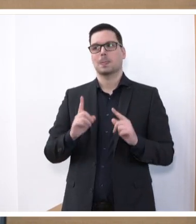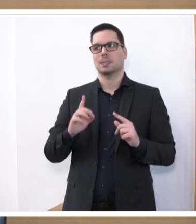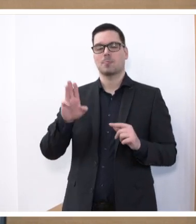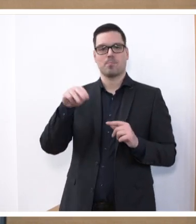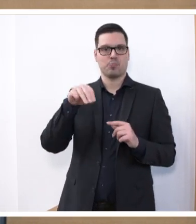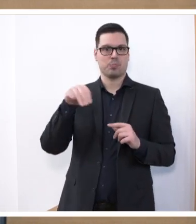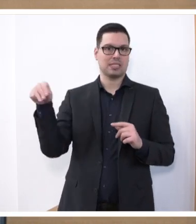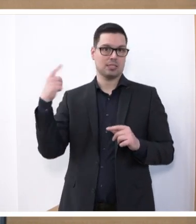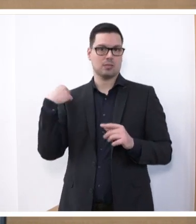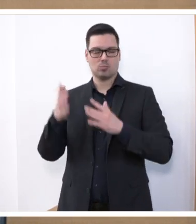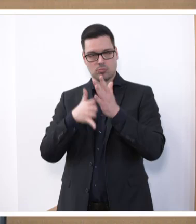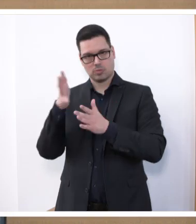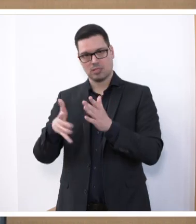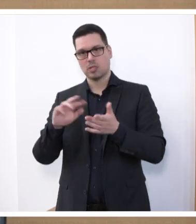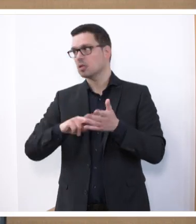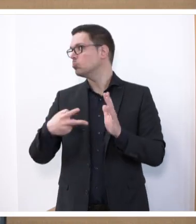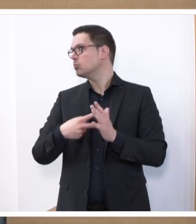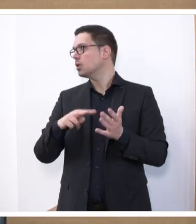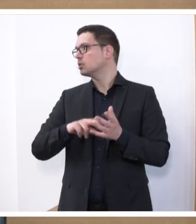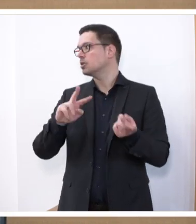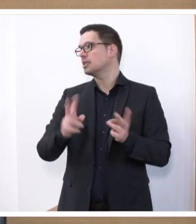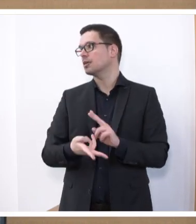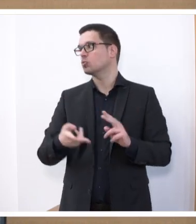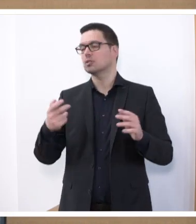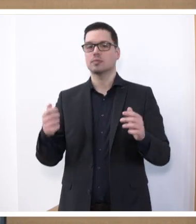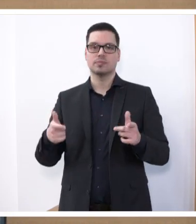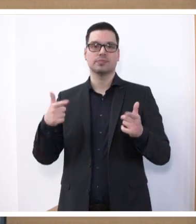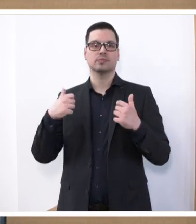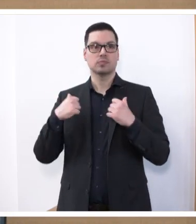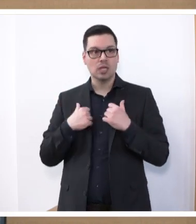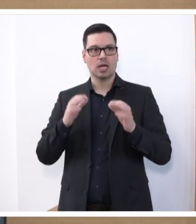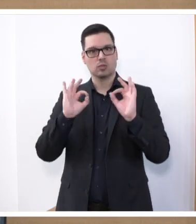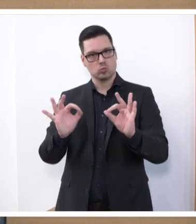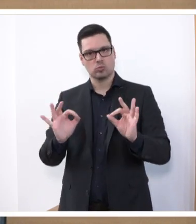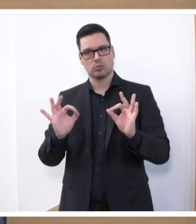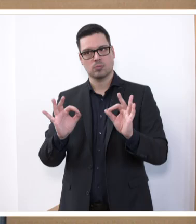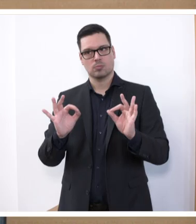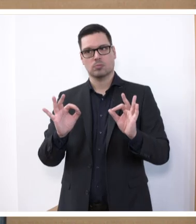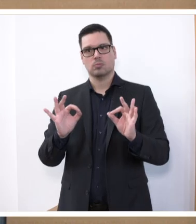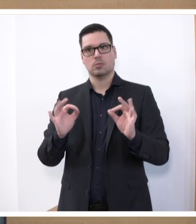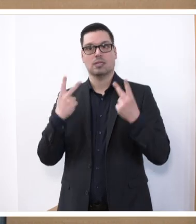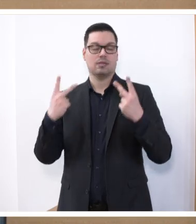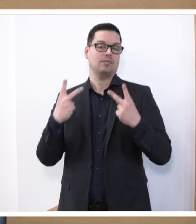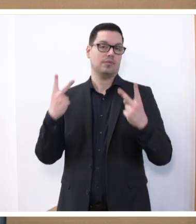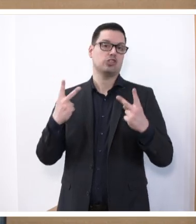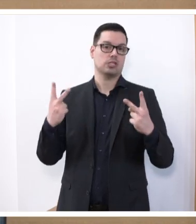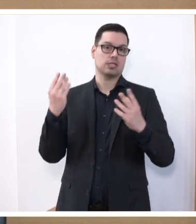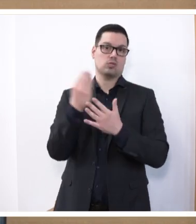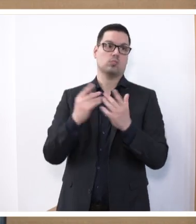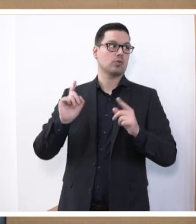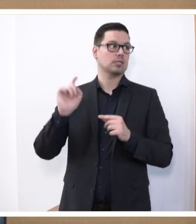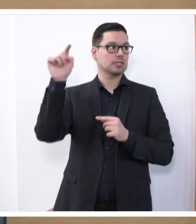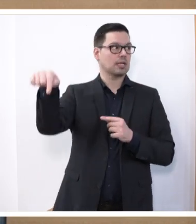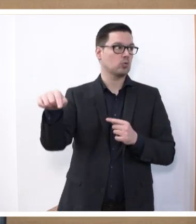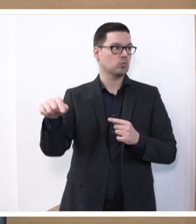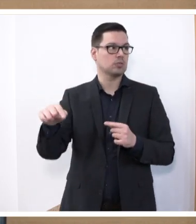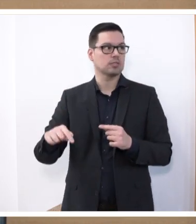drauf eingegangen mit den geplanten Änderungen heute tragen wir genau dem Rechnung das ist wirklich in ganz wichtiges Signal auch draußen dass es